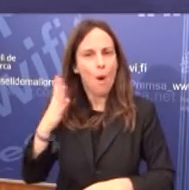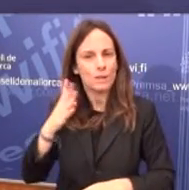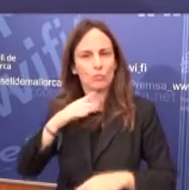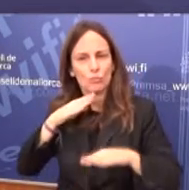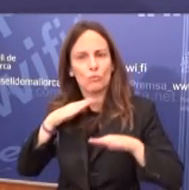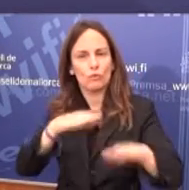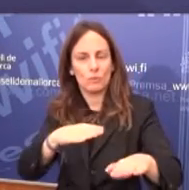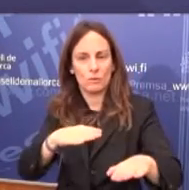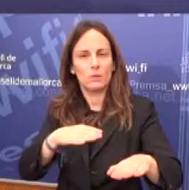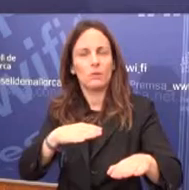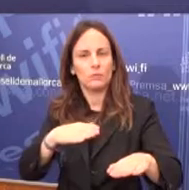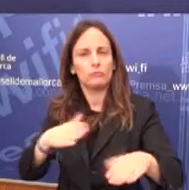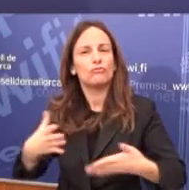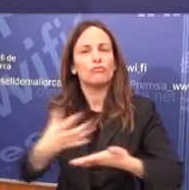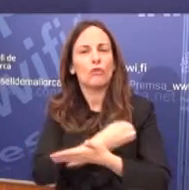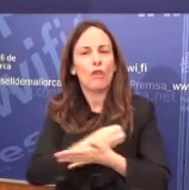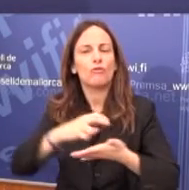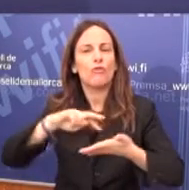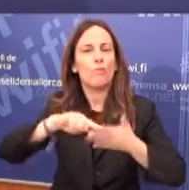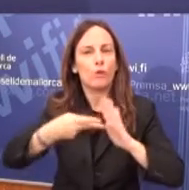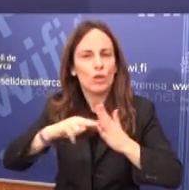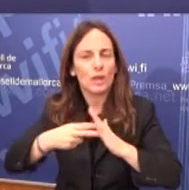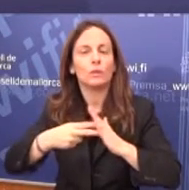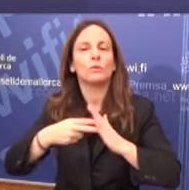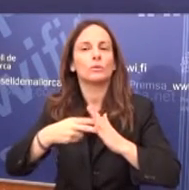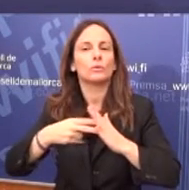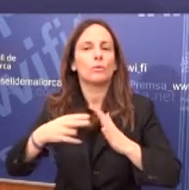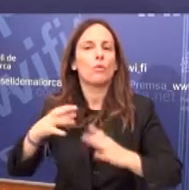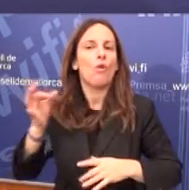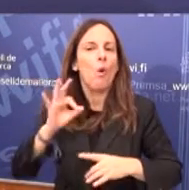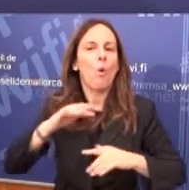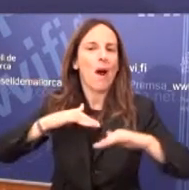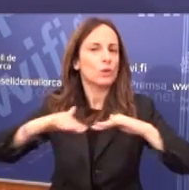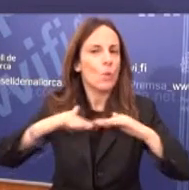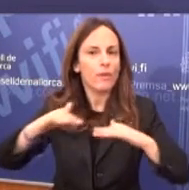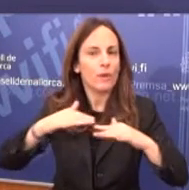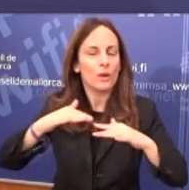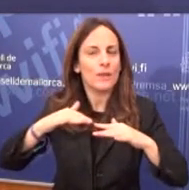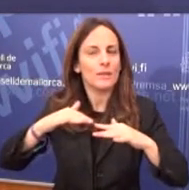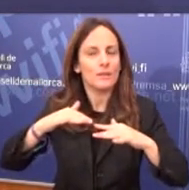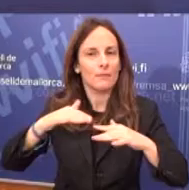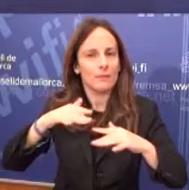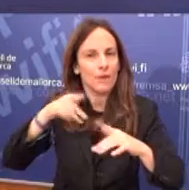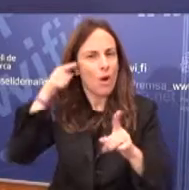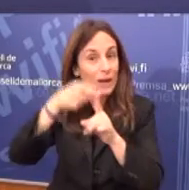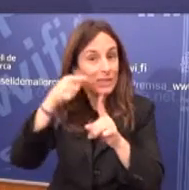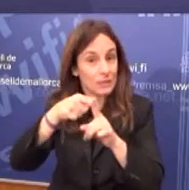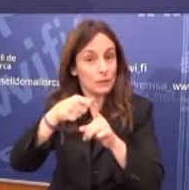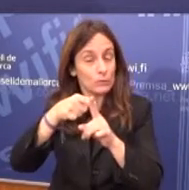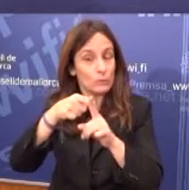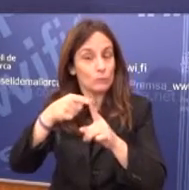aquesta legislatura en favor de tots els projectes i les actuacions que tenen un